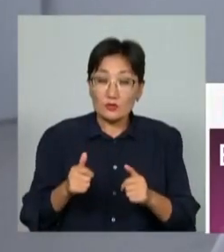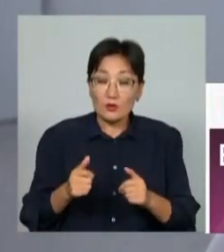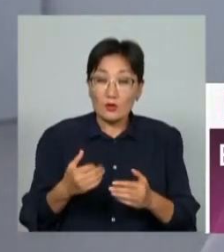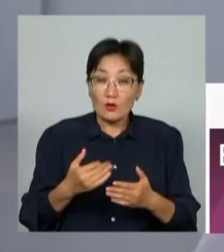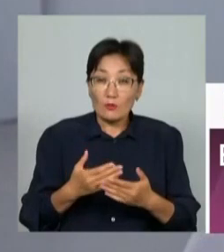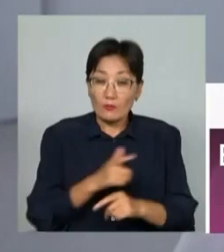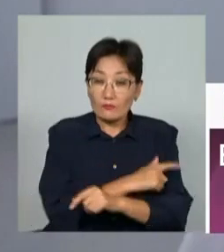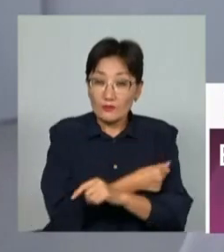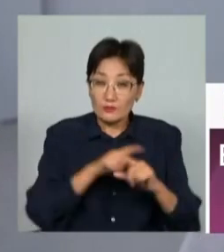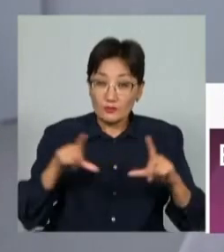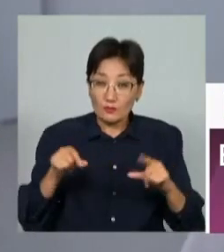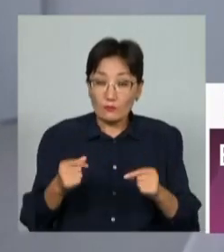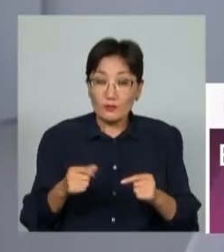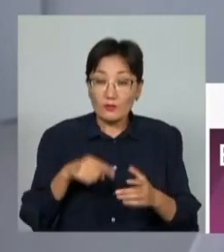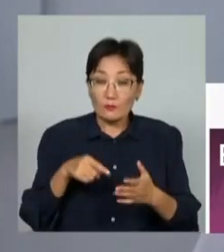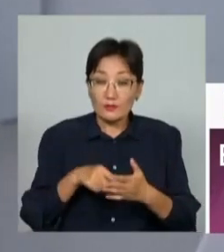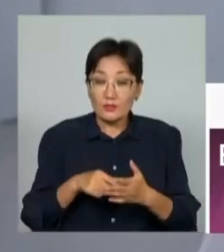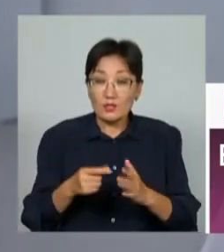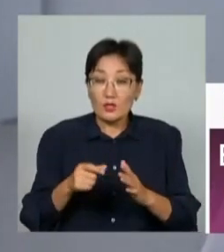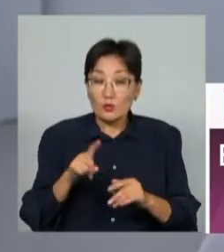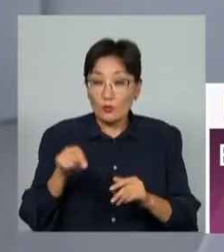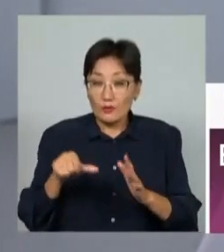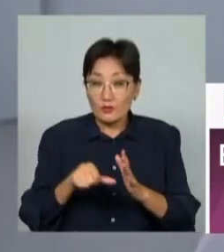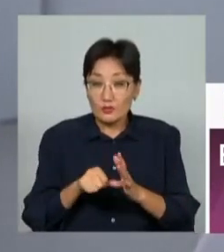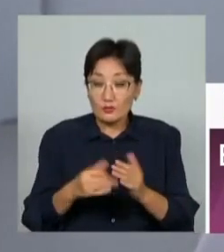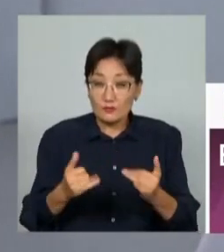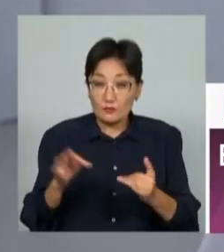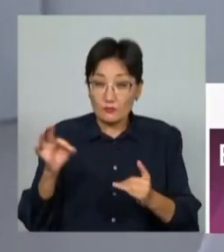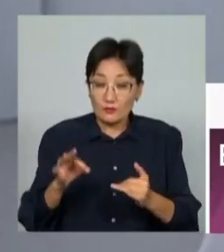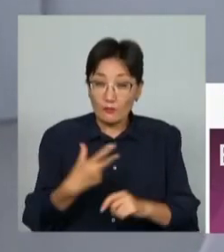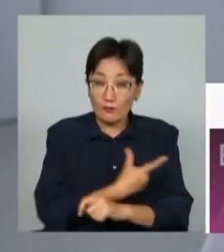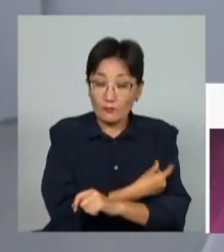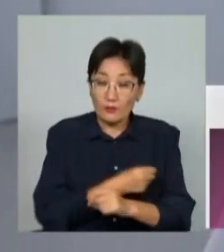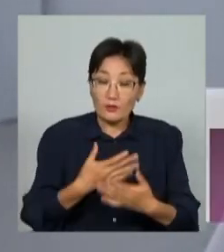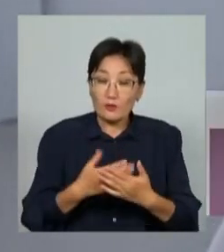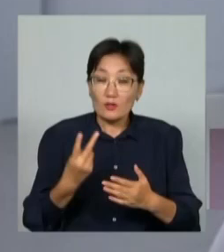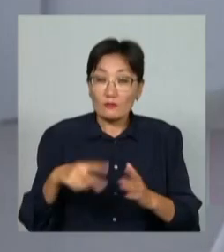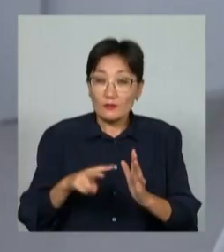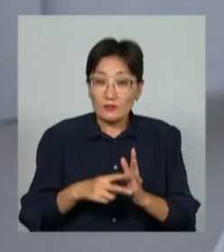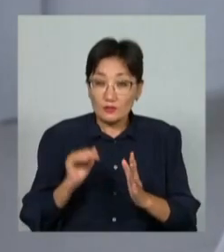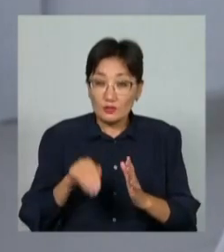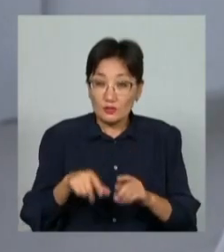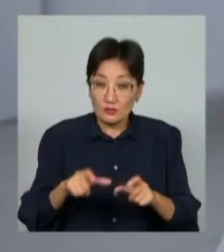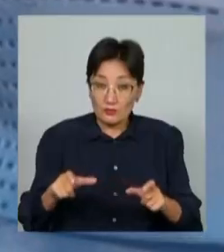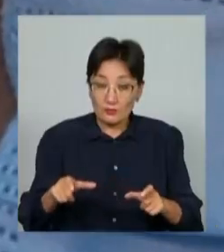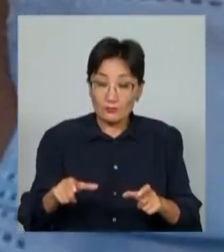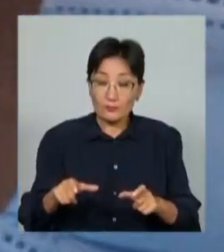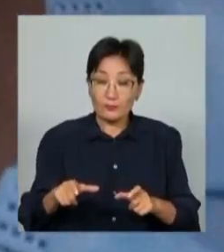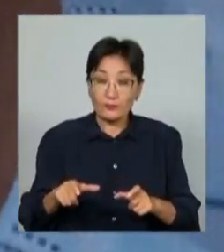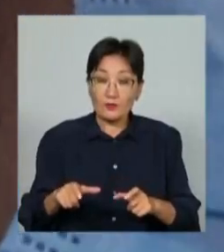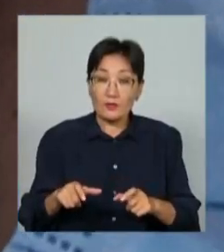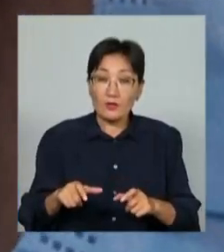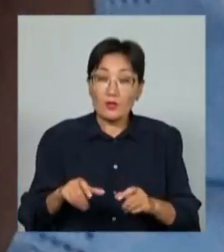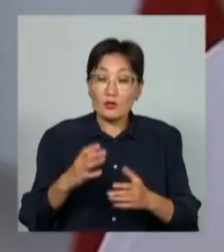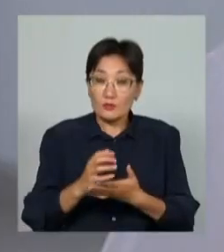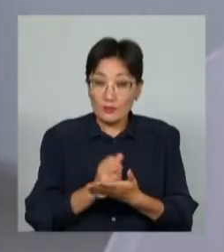нашей поликлинике, городская поликлиника номер 6, в данный момент мы привили около 27 тысяч населения.